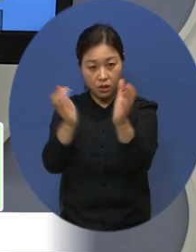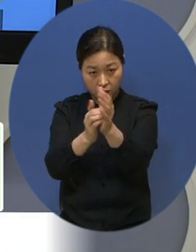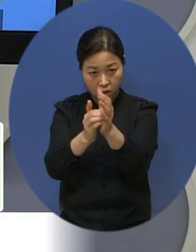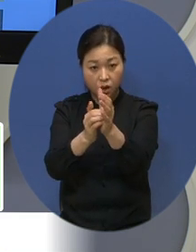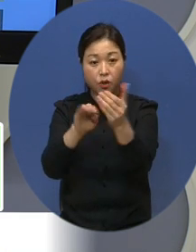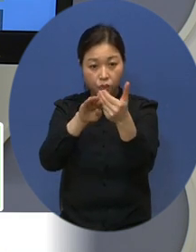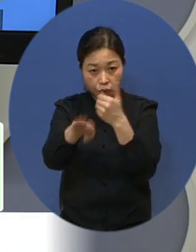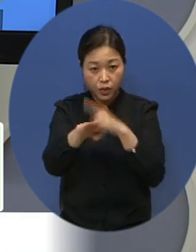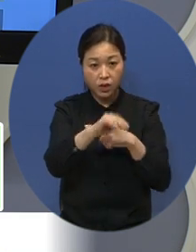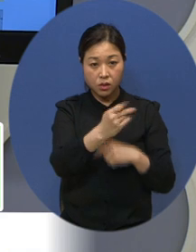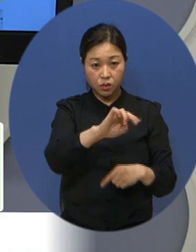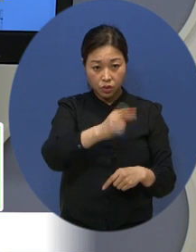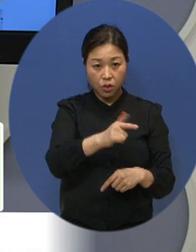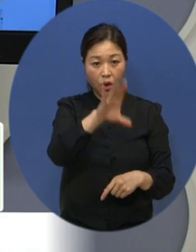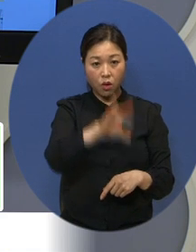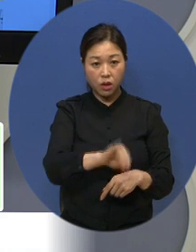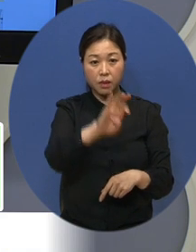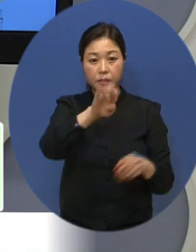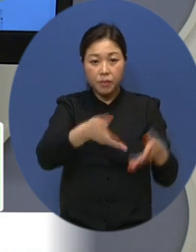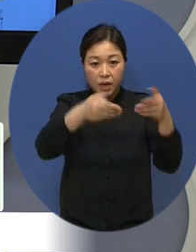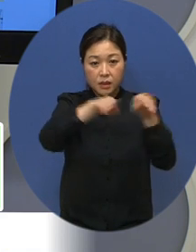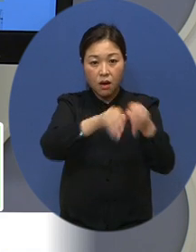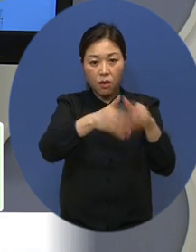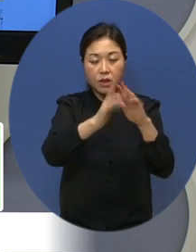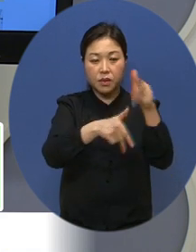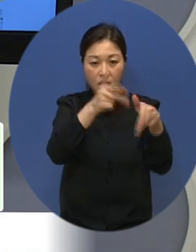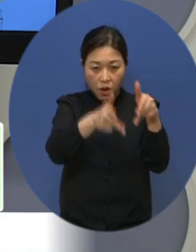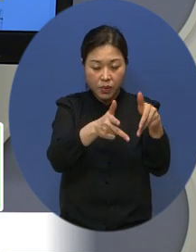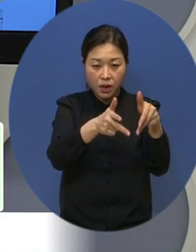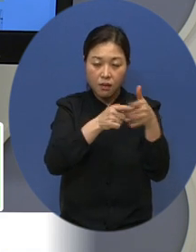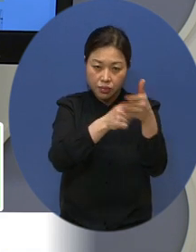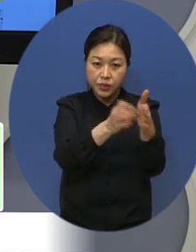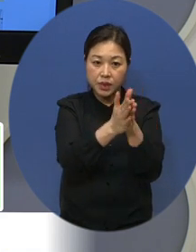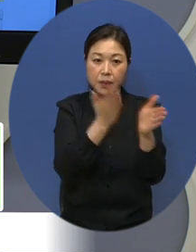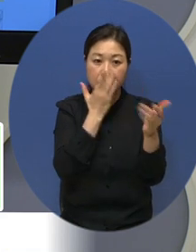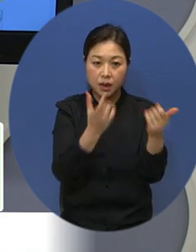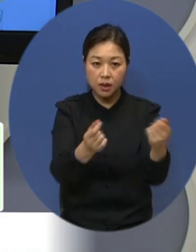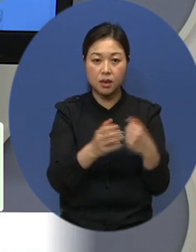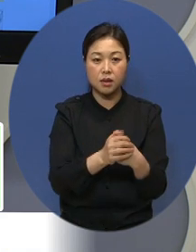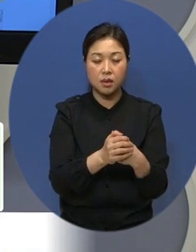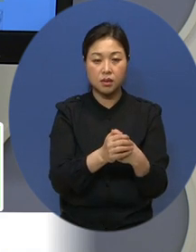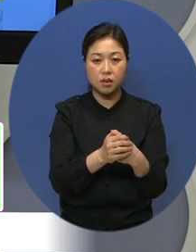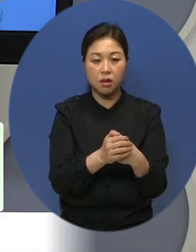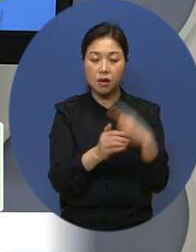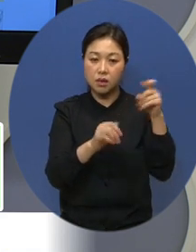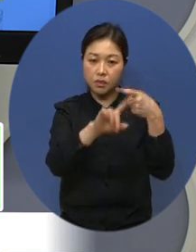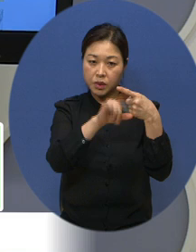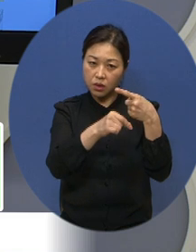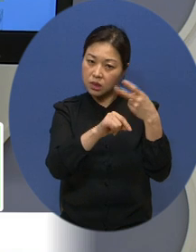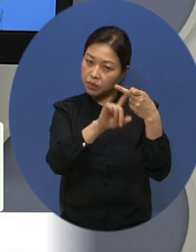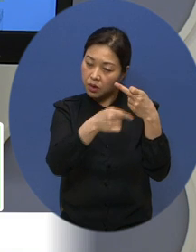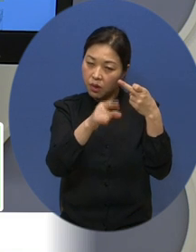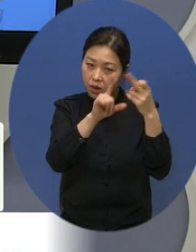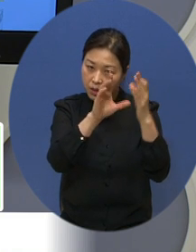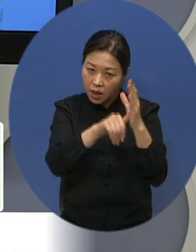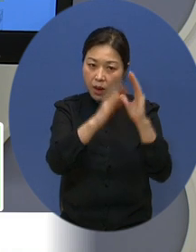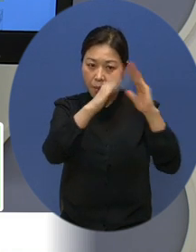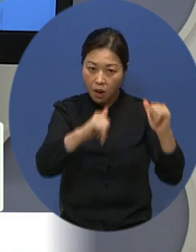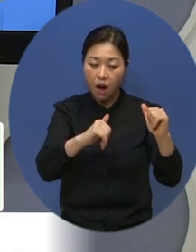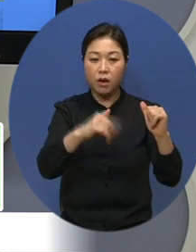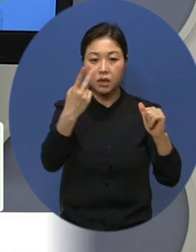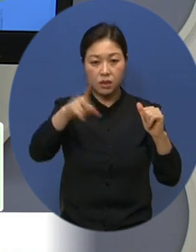건립 사업이 급진전 하게 됐습니다 이에 따라 다음달 중 건물을 철거하고 2024년